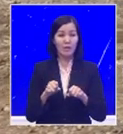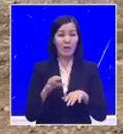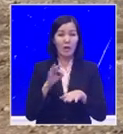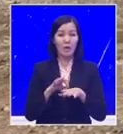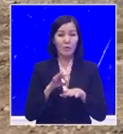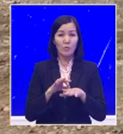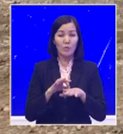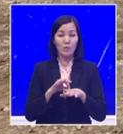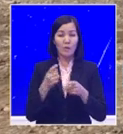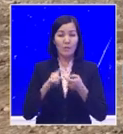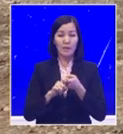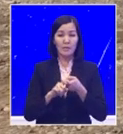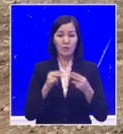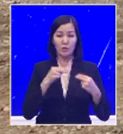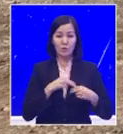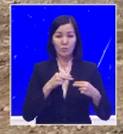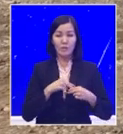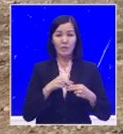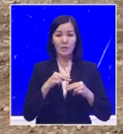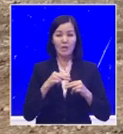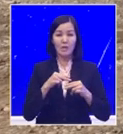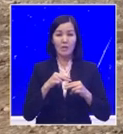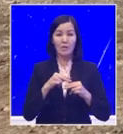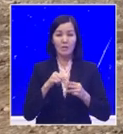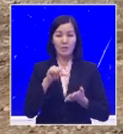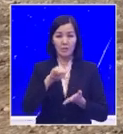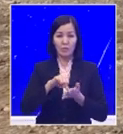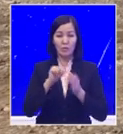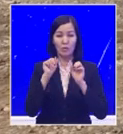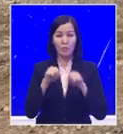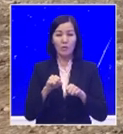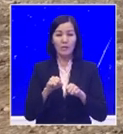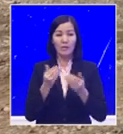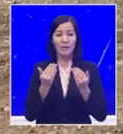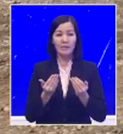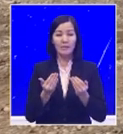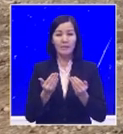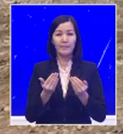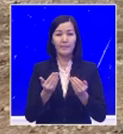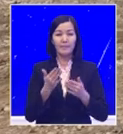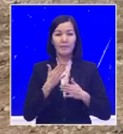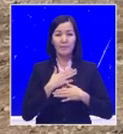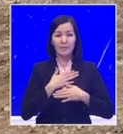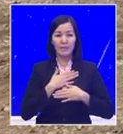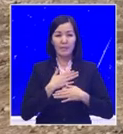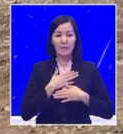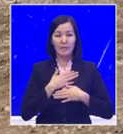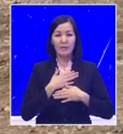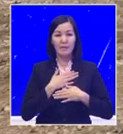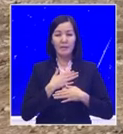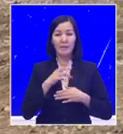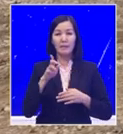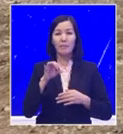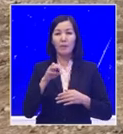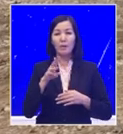адамдар болса, бізге жұмысқа келуге шақырамыз. Қандай мамандар келеді? Мамандар бойынша бізге қазір адилшіктер керек болады, бетоншіктер керек болады